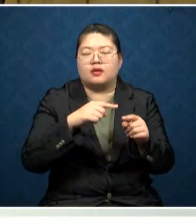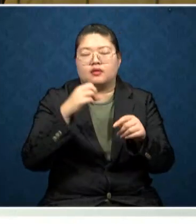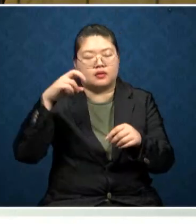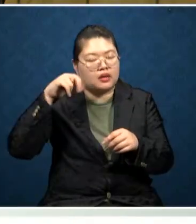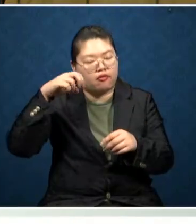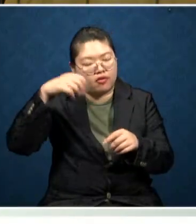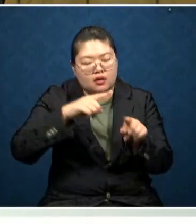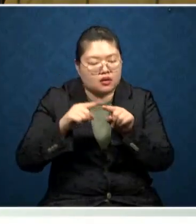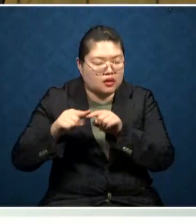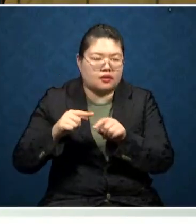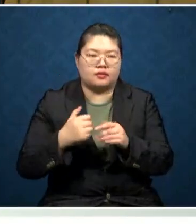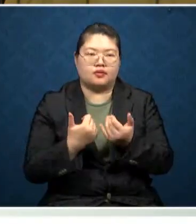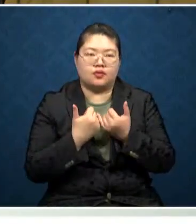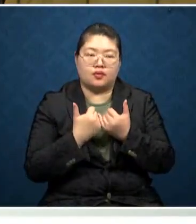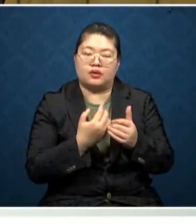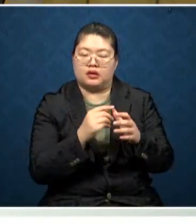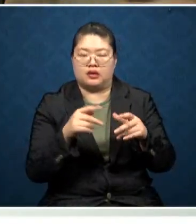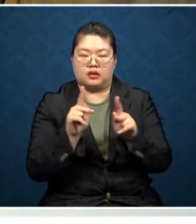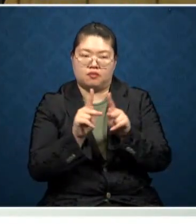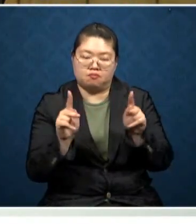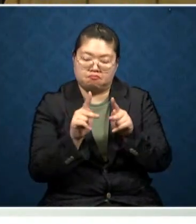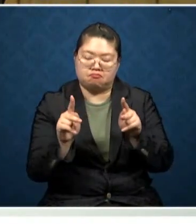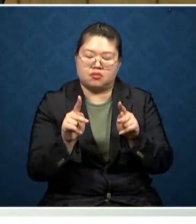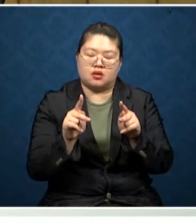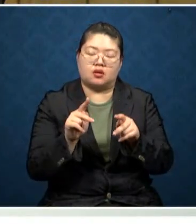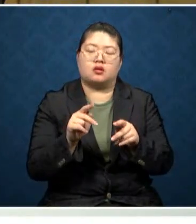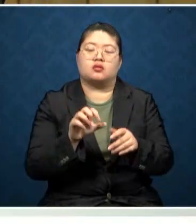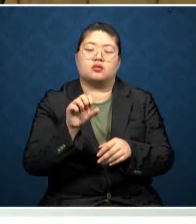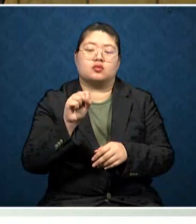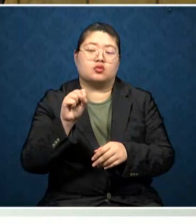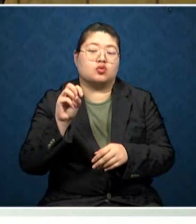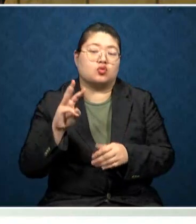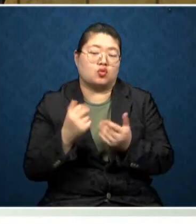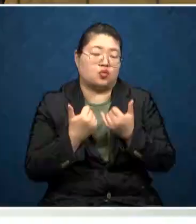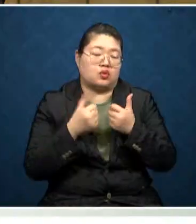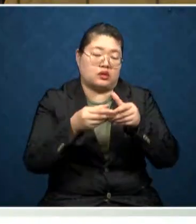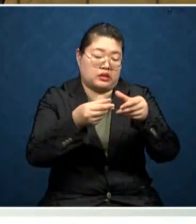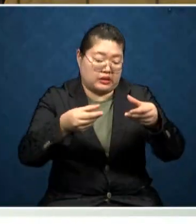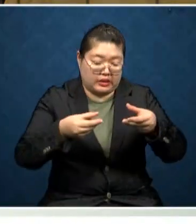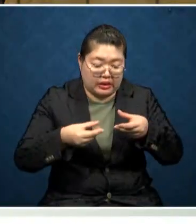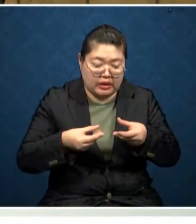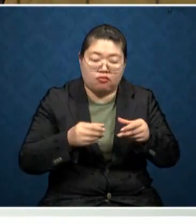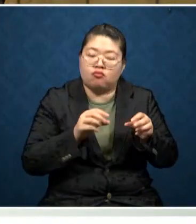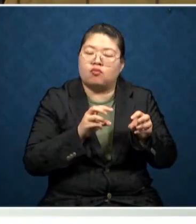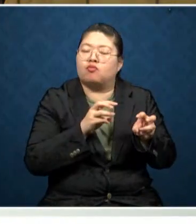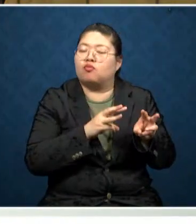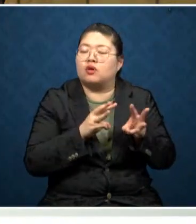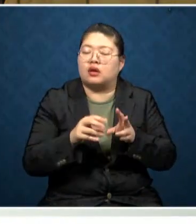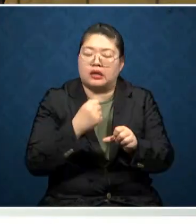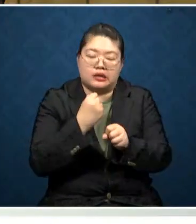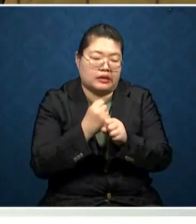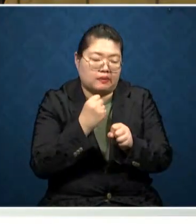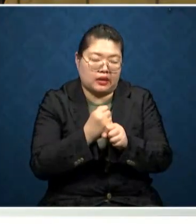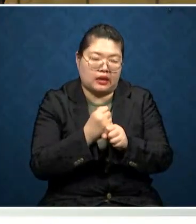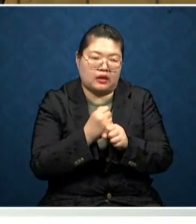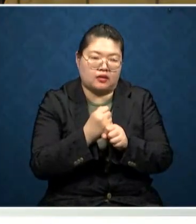คณะกรรมาธิการการพลังงานวุฒิสภาขอรายงานเรื่องแนวทางการดำเนินการเพื่อ